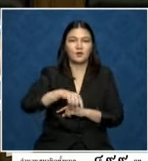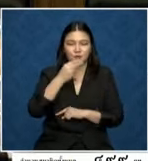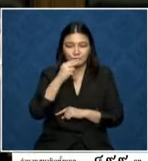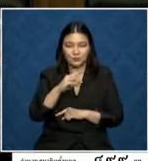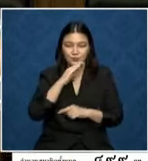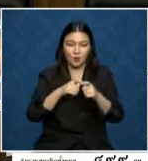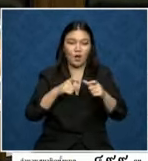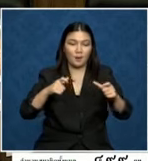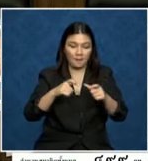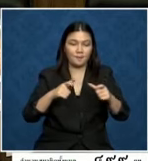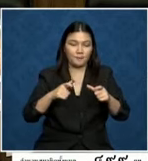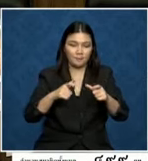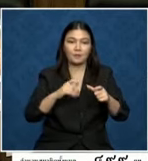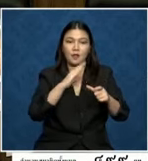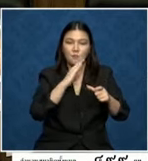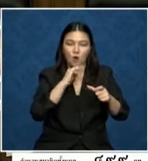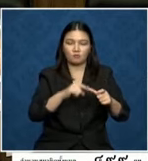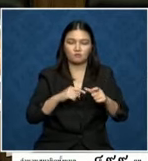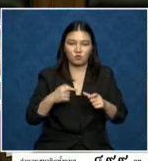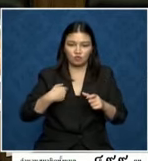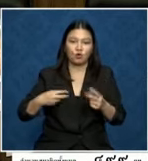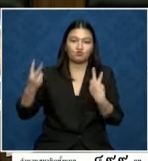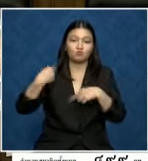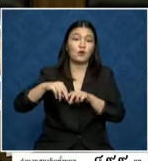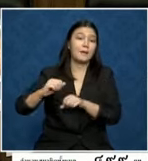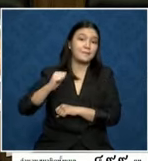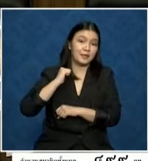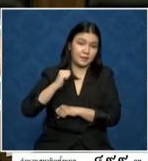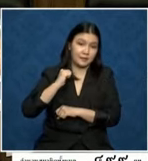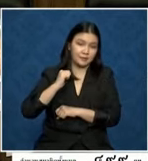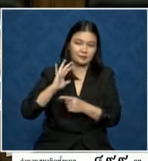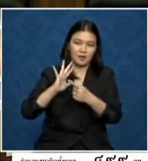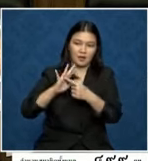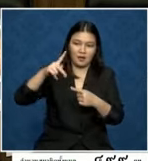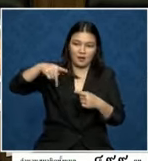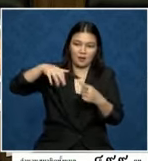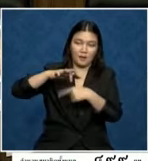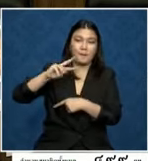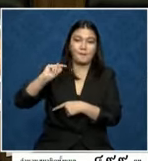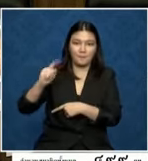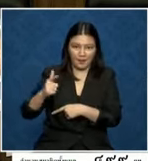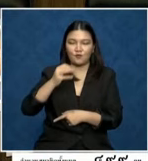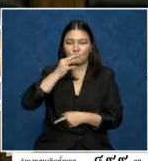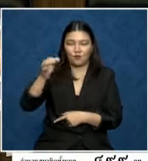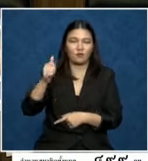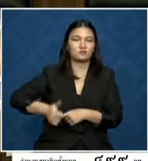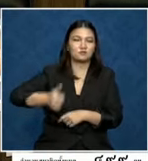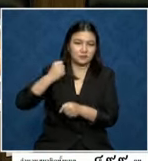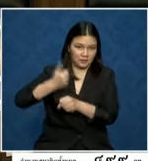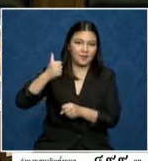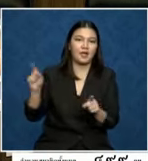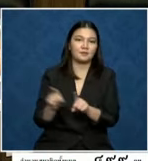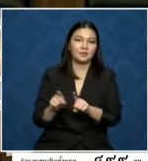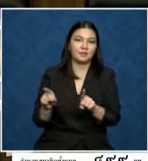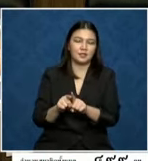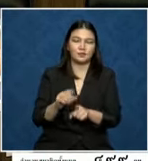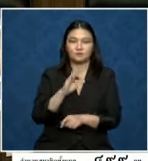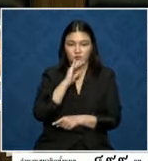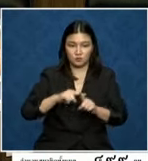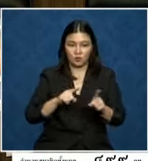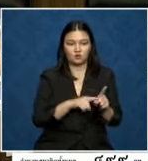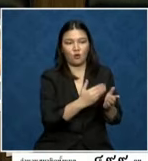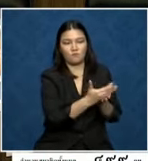องฝ่ายโจทก์โดยให้ดำเนินคดีต่อไปตามเดิมและให้มีกระบวนการประนีประนอมยอมความกันได้เช่นการให้ลูกหนี้ผ่อนชำ